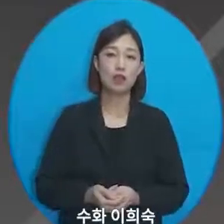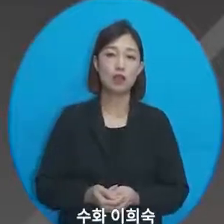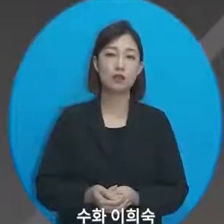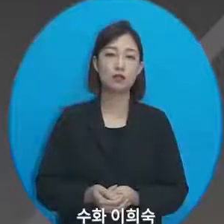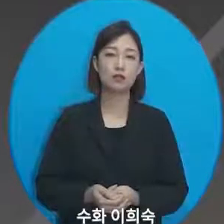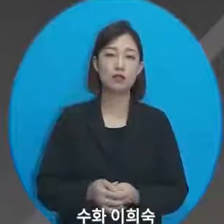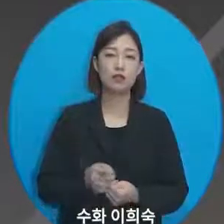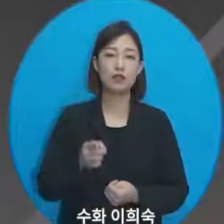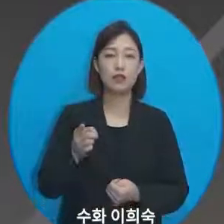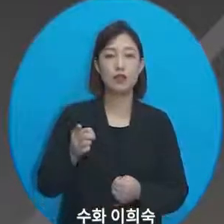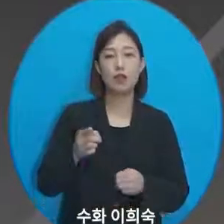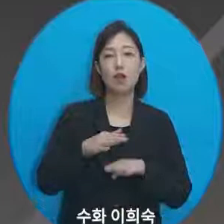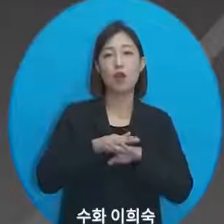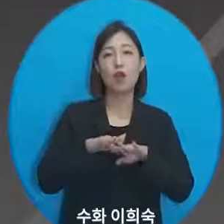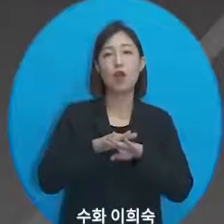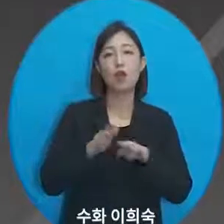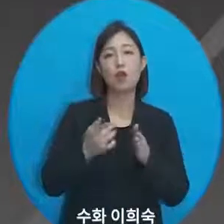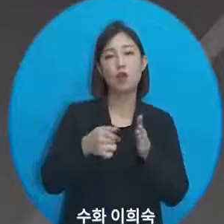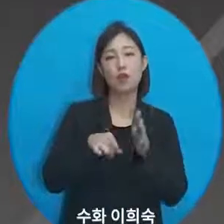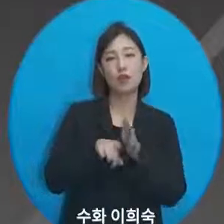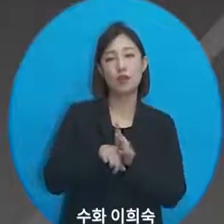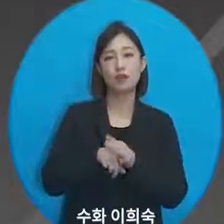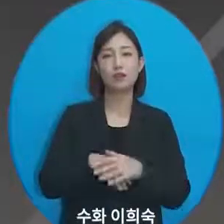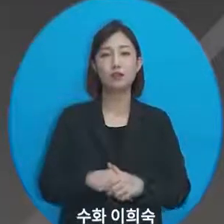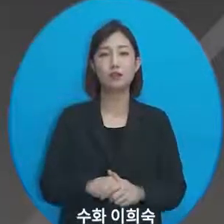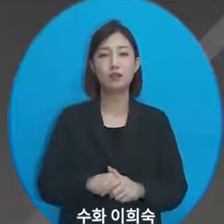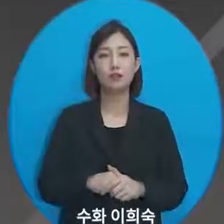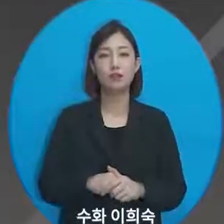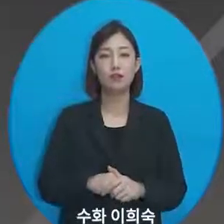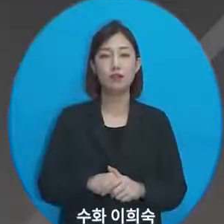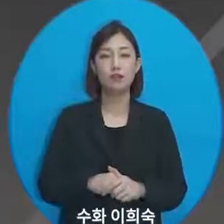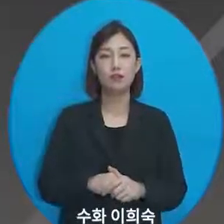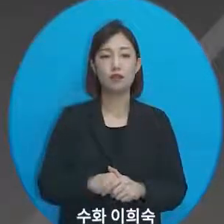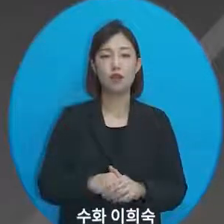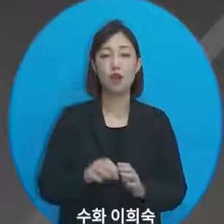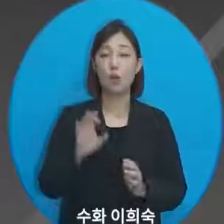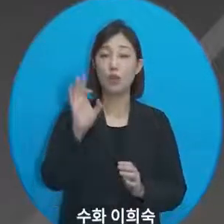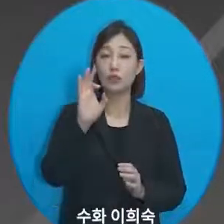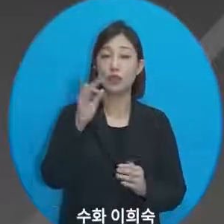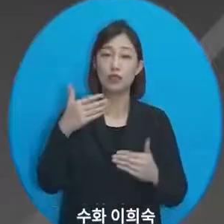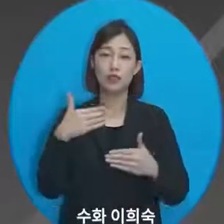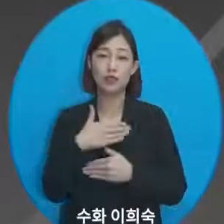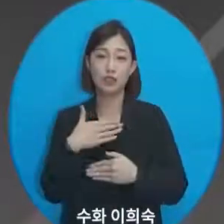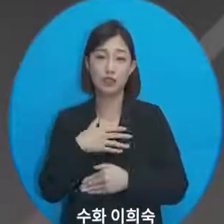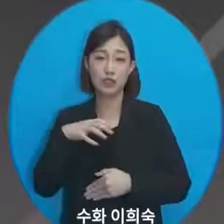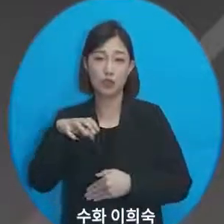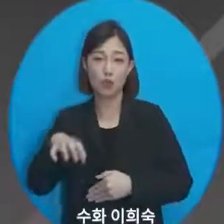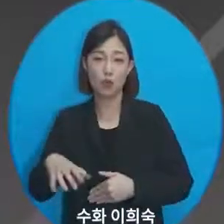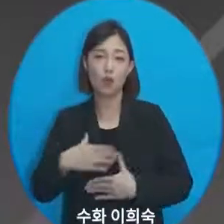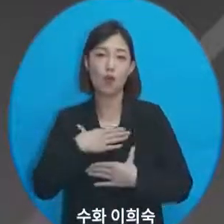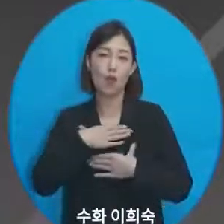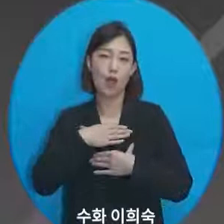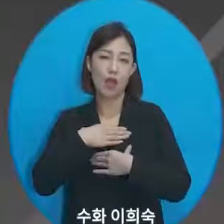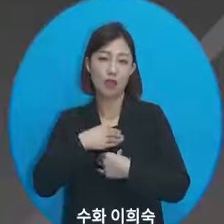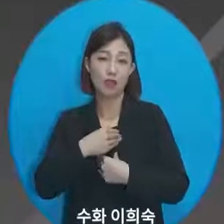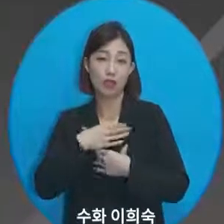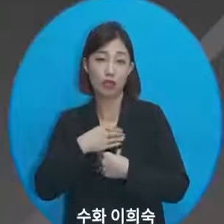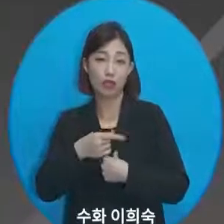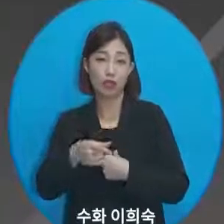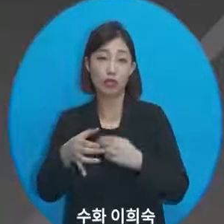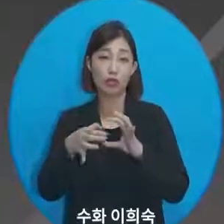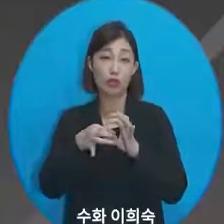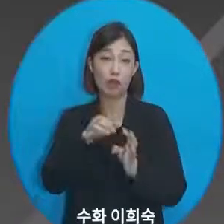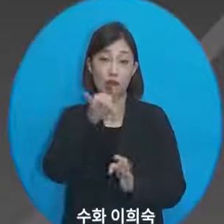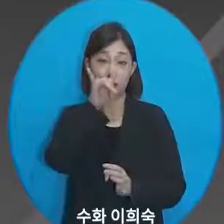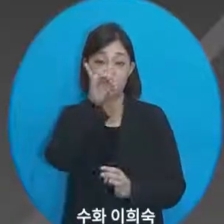해결하기 위해서 화장실 이용이 높아지는 건데요. 그러한 관점에서 화장실, 욕실은 안전하고도 밀접한 연관이